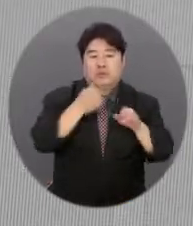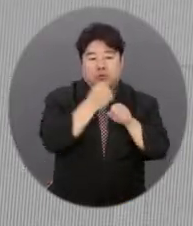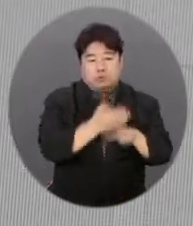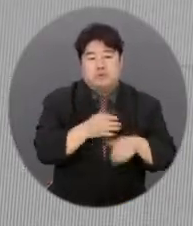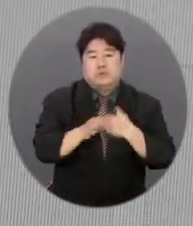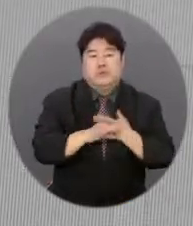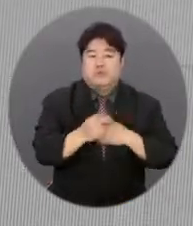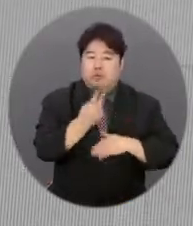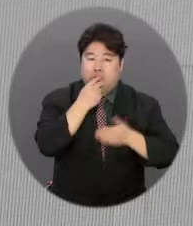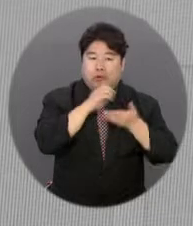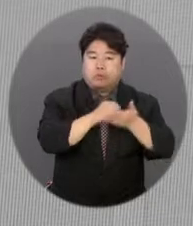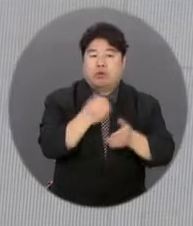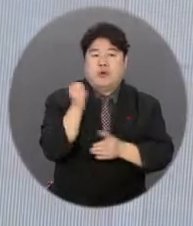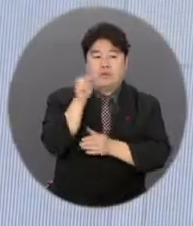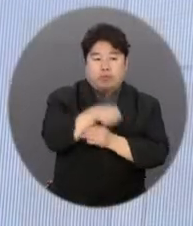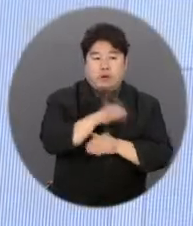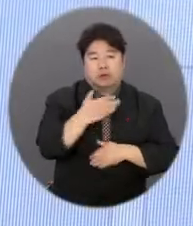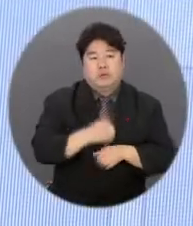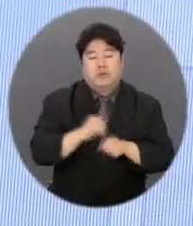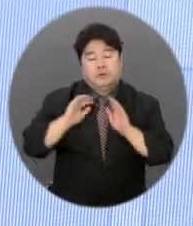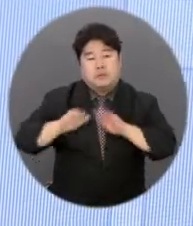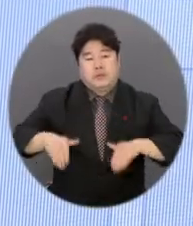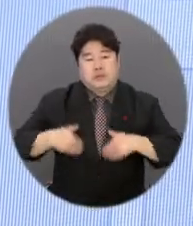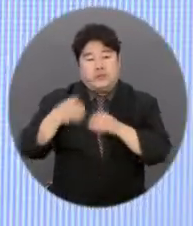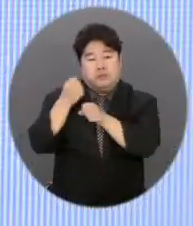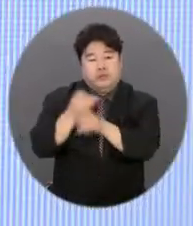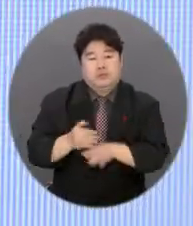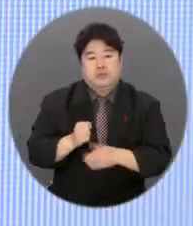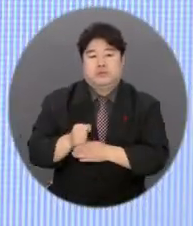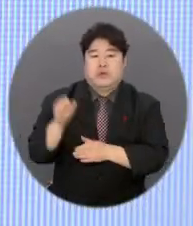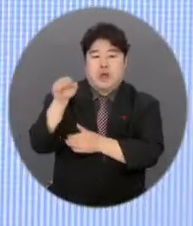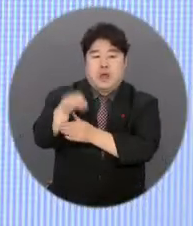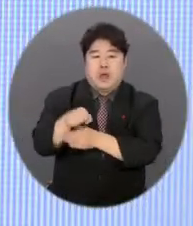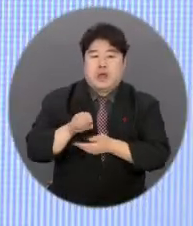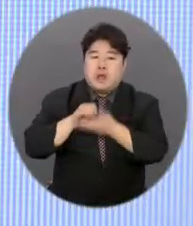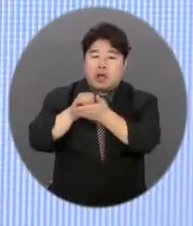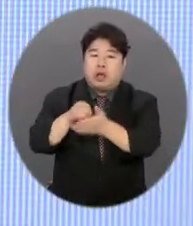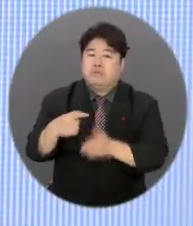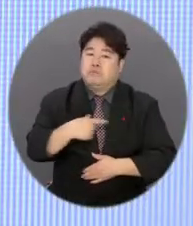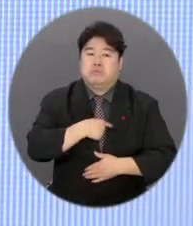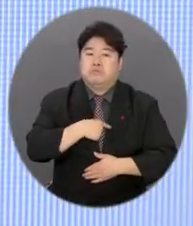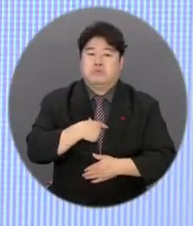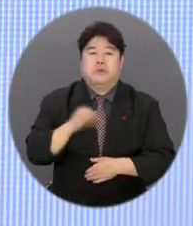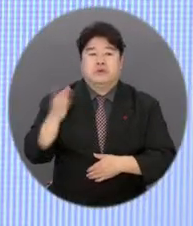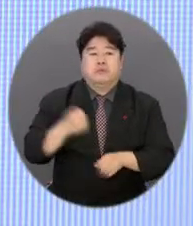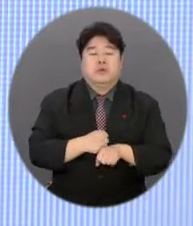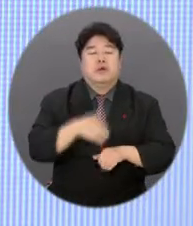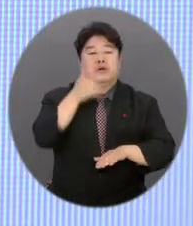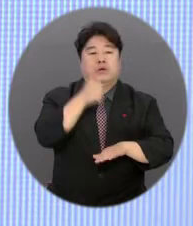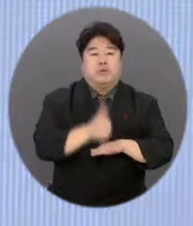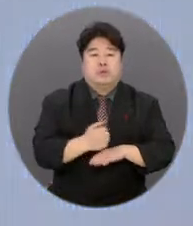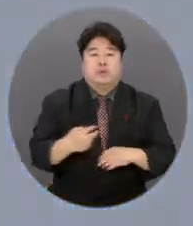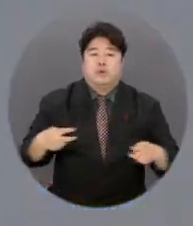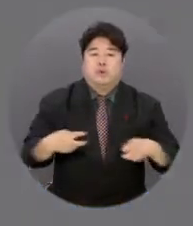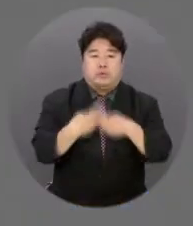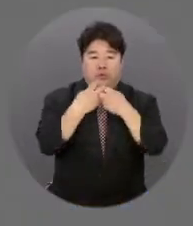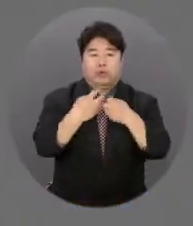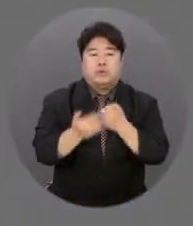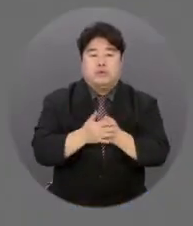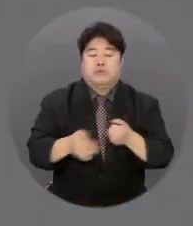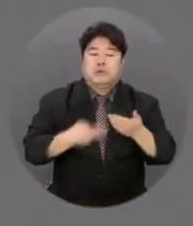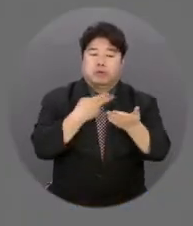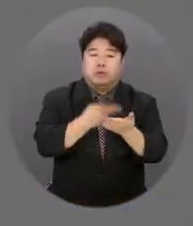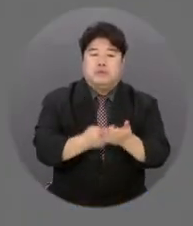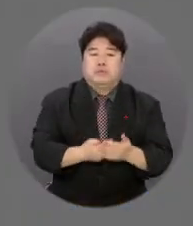보험 가입이 승인 되고 전라남도 주소 에서는 가입이 거절 됩니다 결국 교통사고로 인한 이번